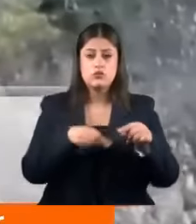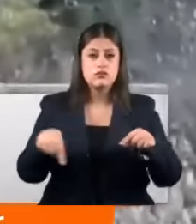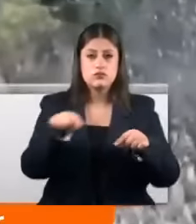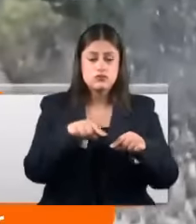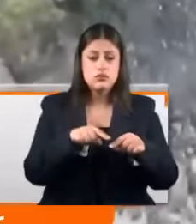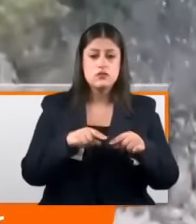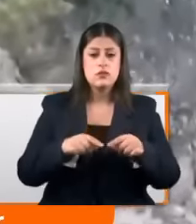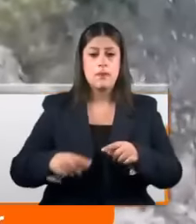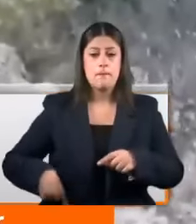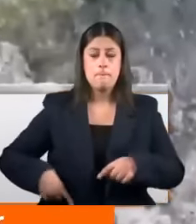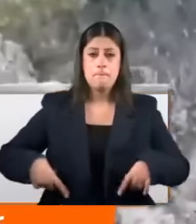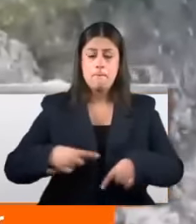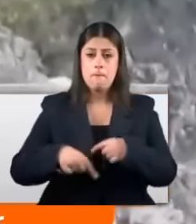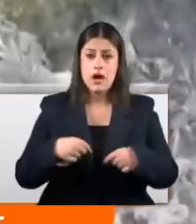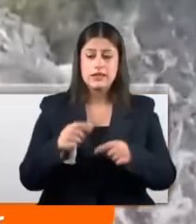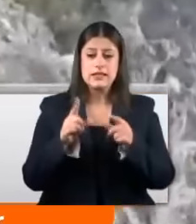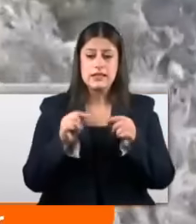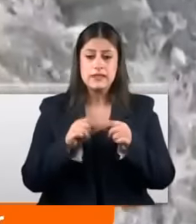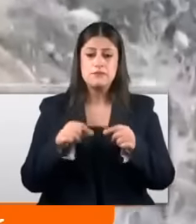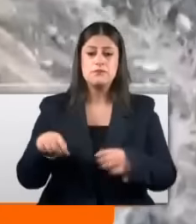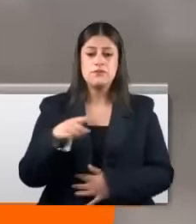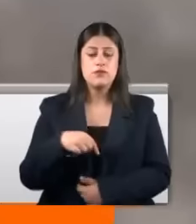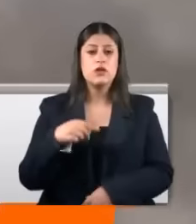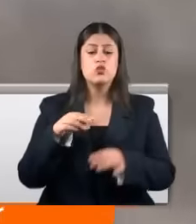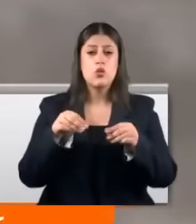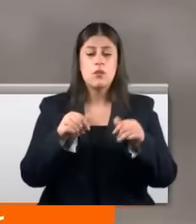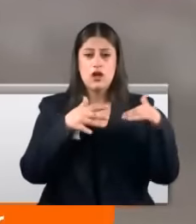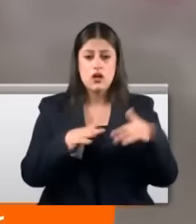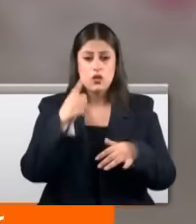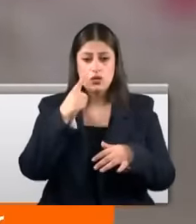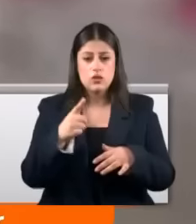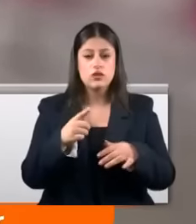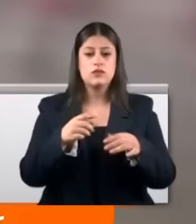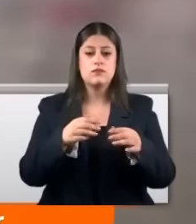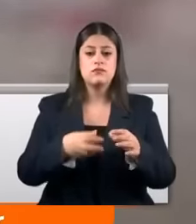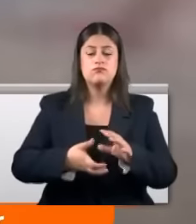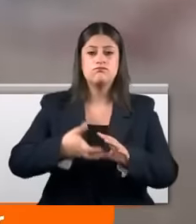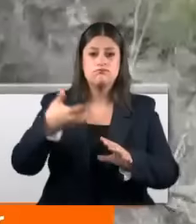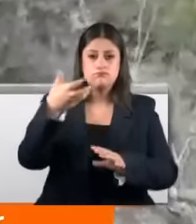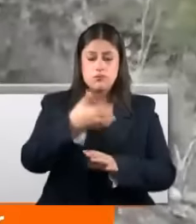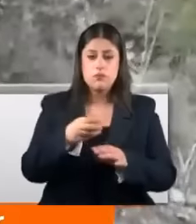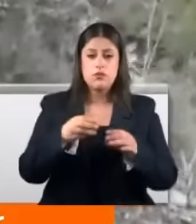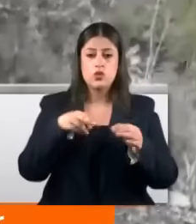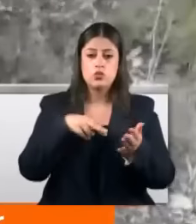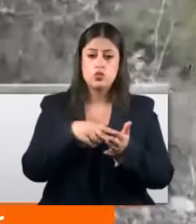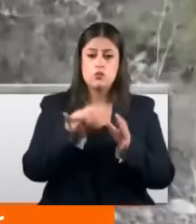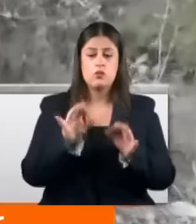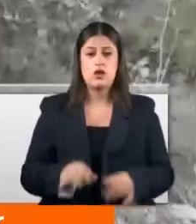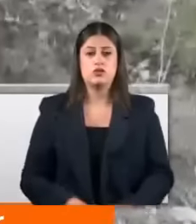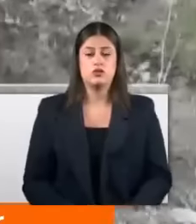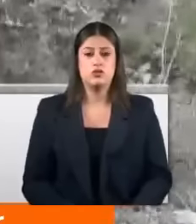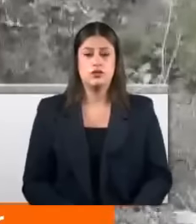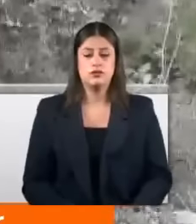bellerine bağladıkları ip ve iş makinesi kepçesiyle toprak yığınını aşarak patika yola ulaşıyor. Yunus,